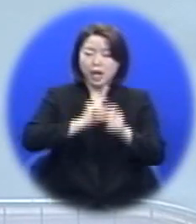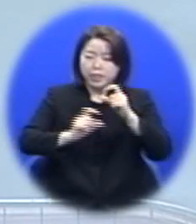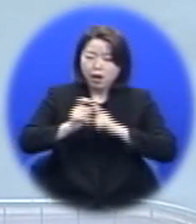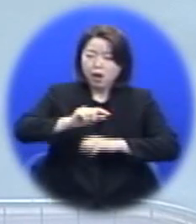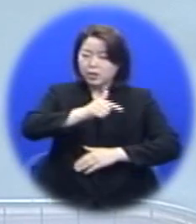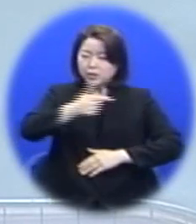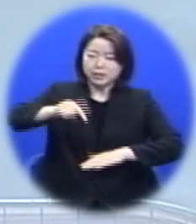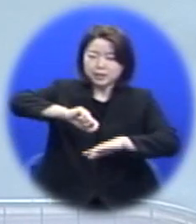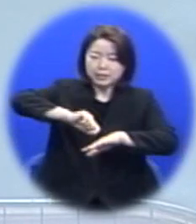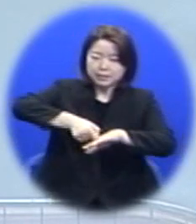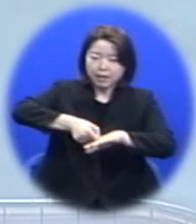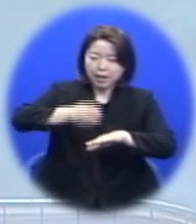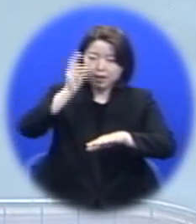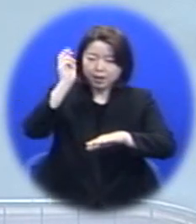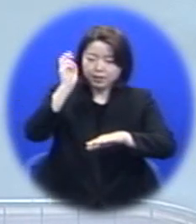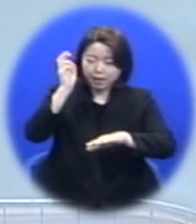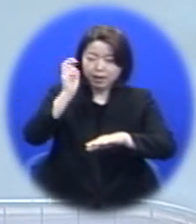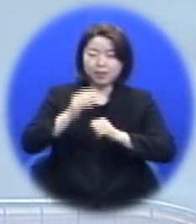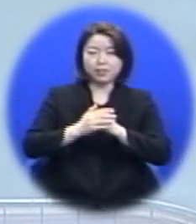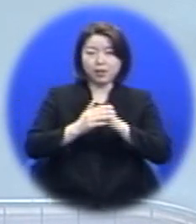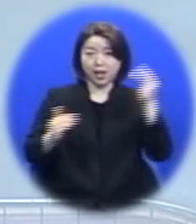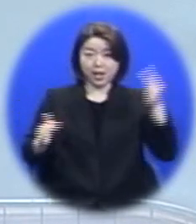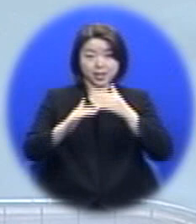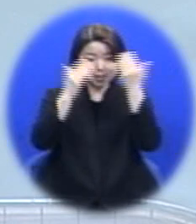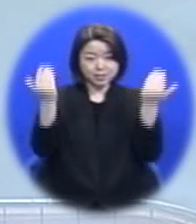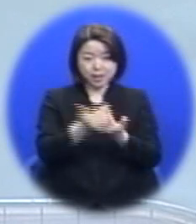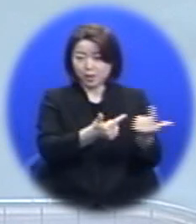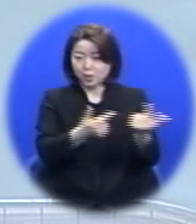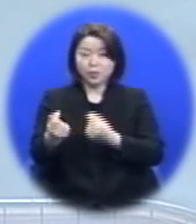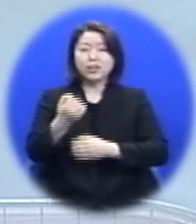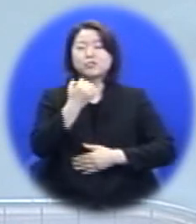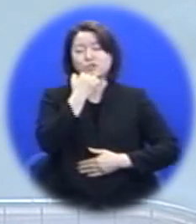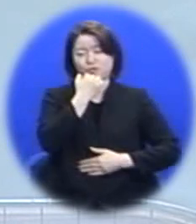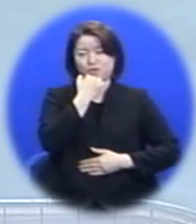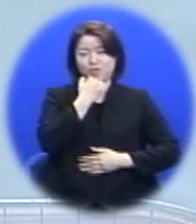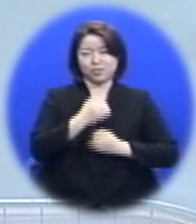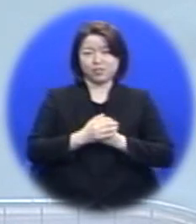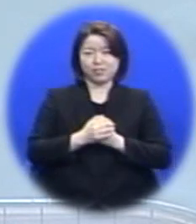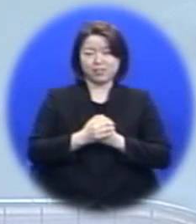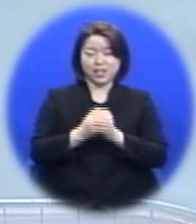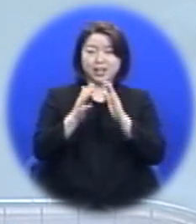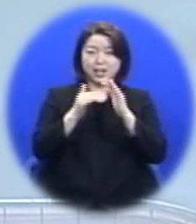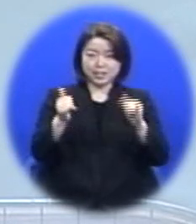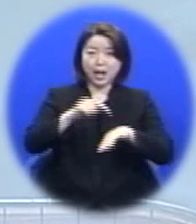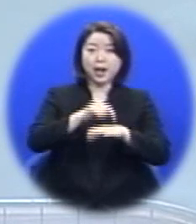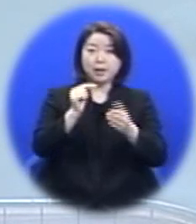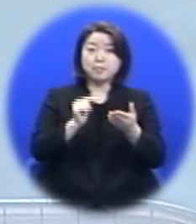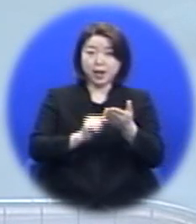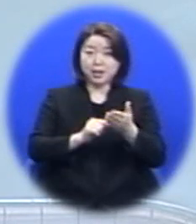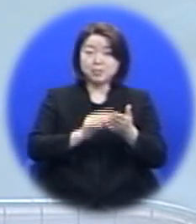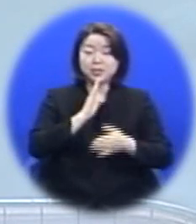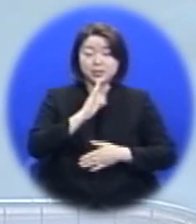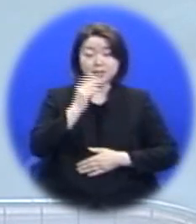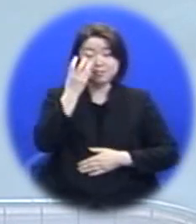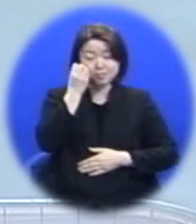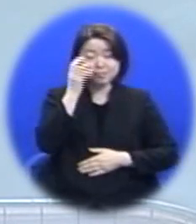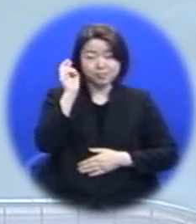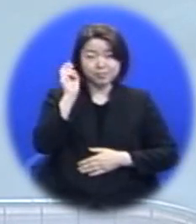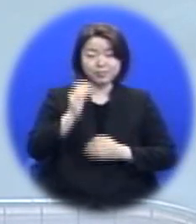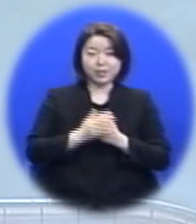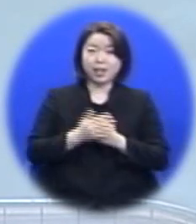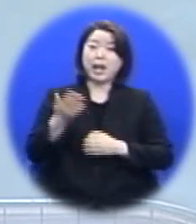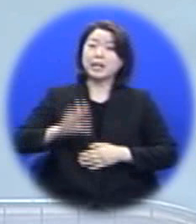재앙이군요. 학생들이 다 웃었어요. 네. 참 사람의 심리가 묘하죠. 그런데